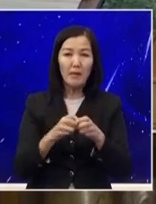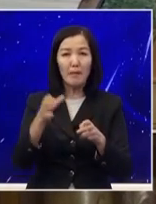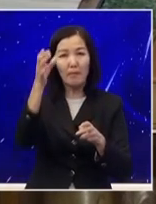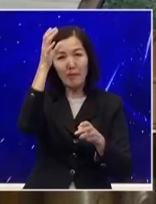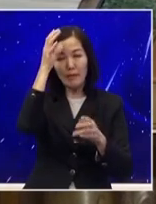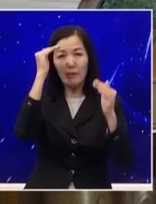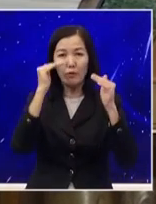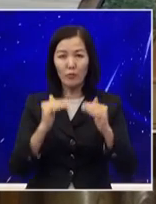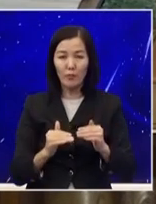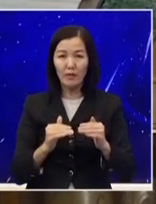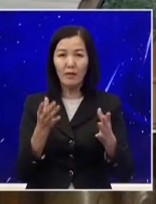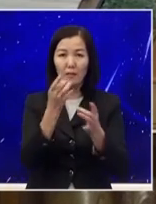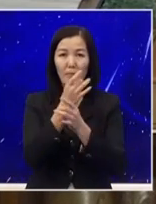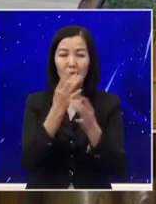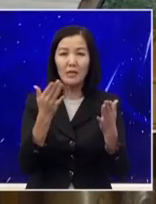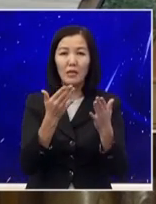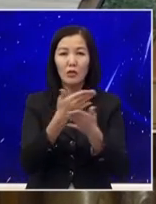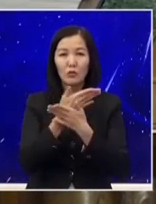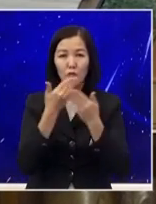білімнің төмендігі,